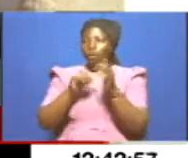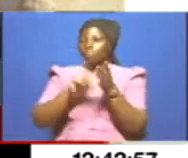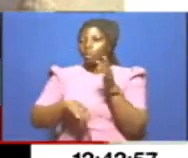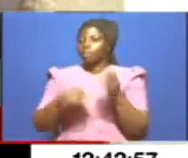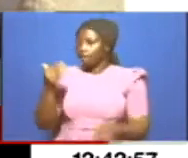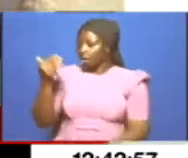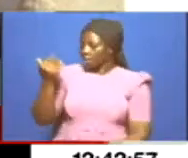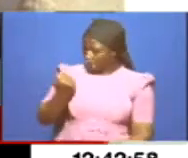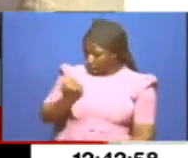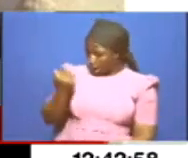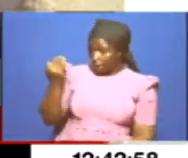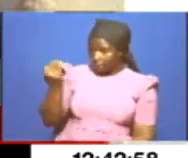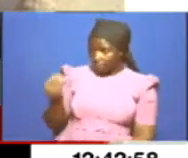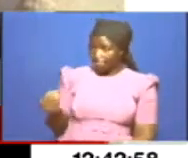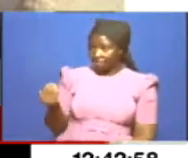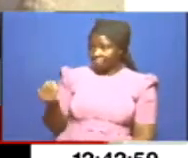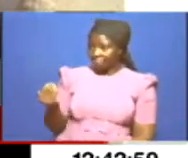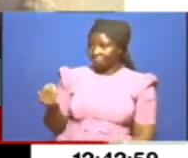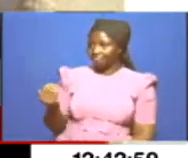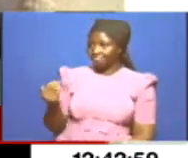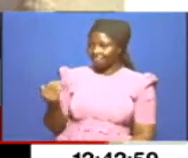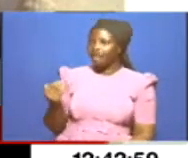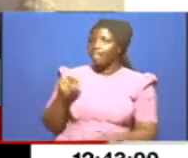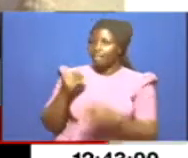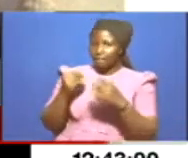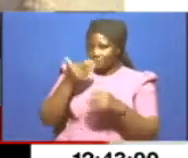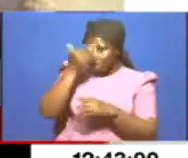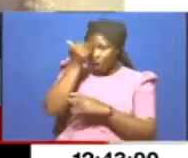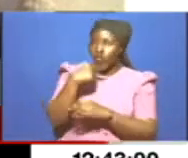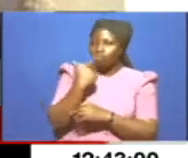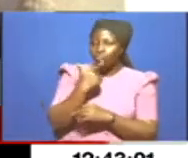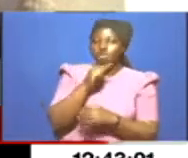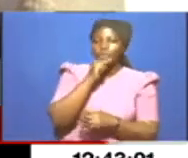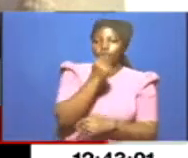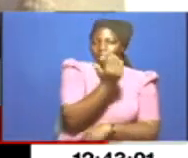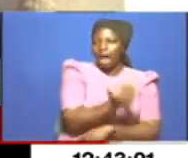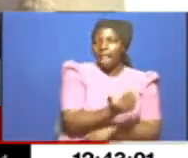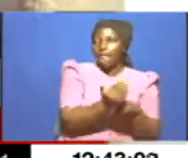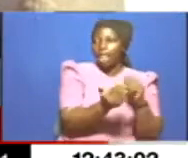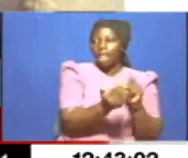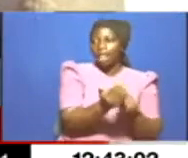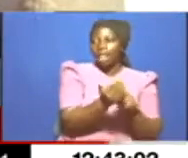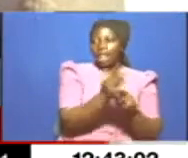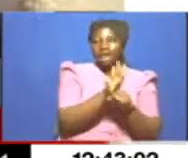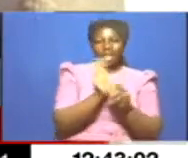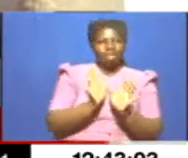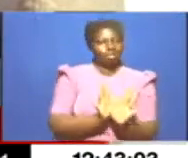sana, tukasahau boy child. Tumeweka mtoto wa kiume kando sana, na sasa